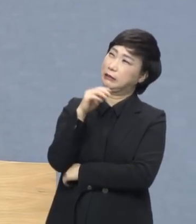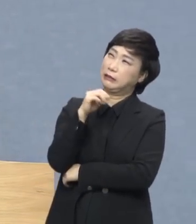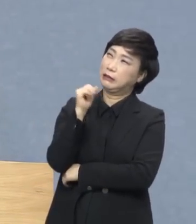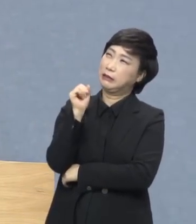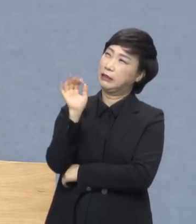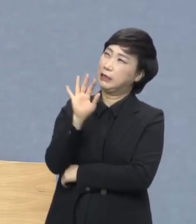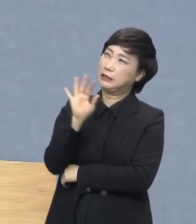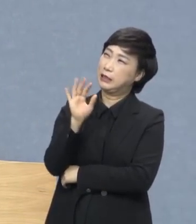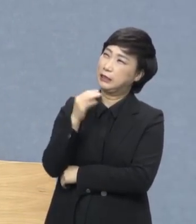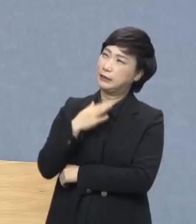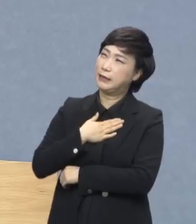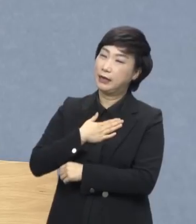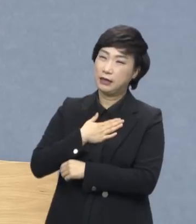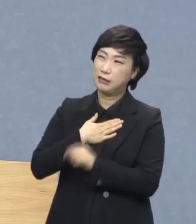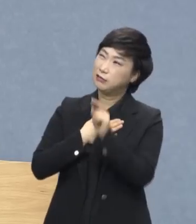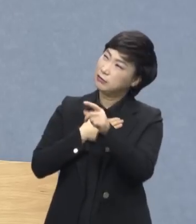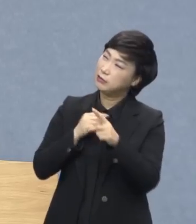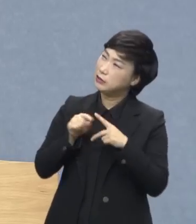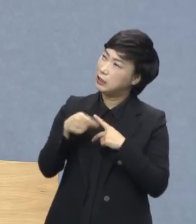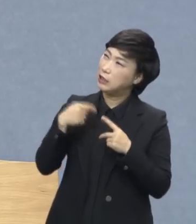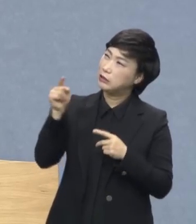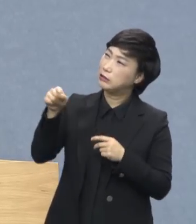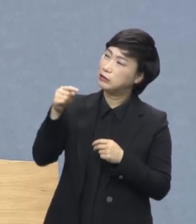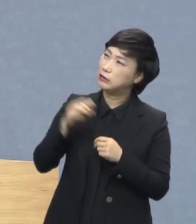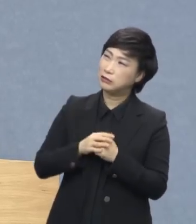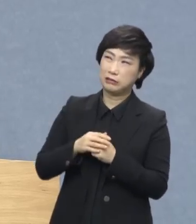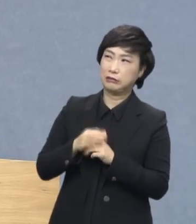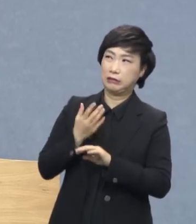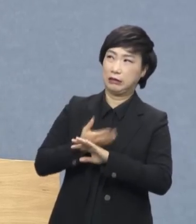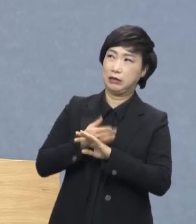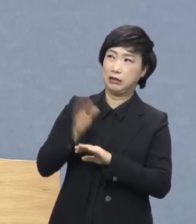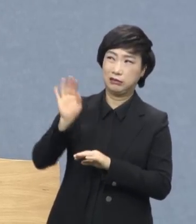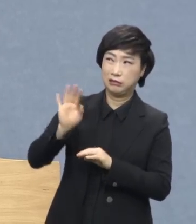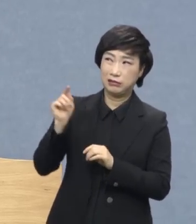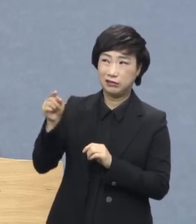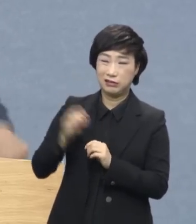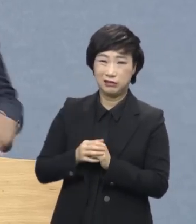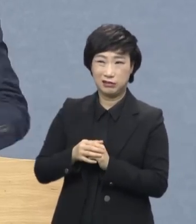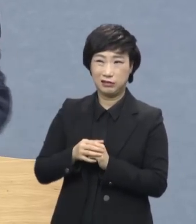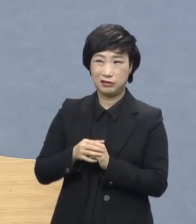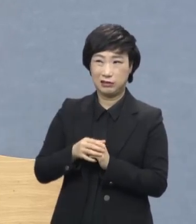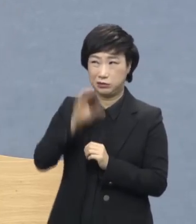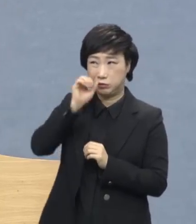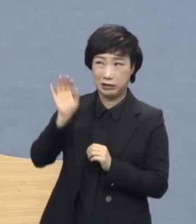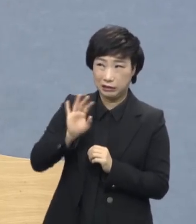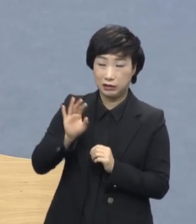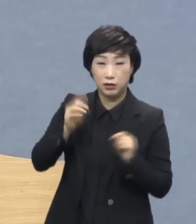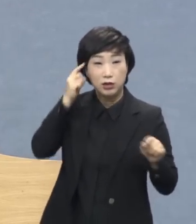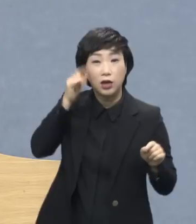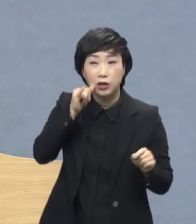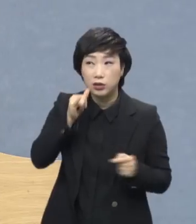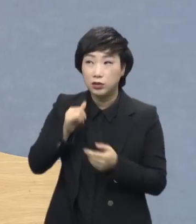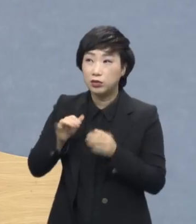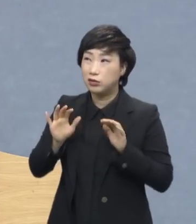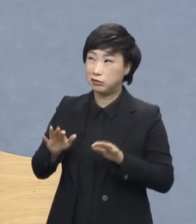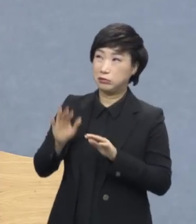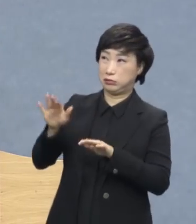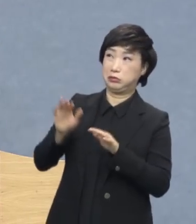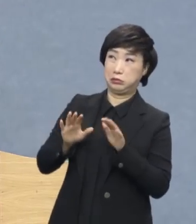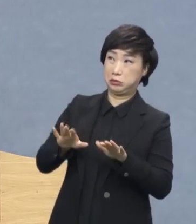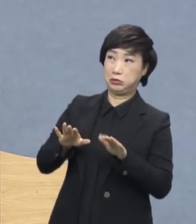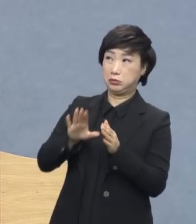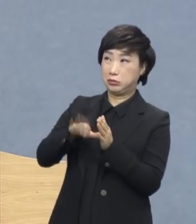나는 내가 이 이야기를 저렇게 이해 안 했는데 왜 저렇게 말하지? 지금 시대가 저런 시대가 아닌데